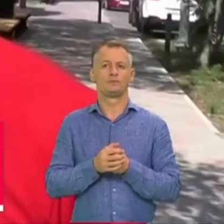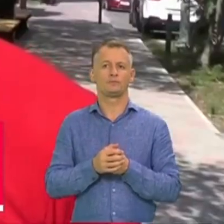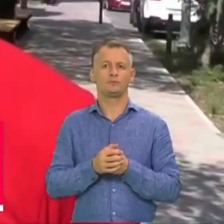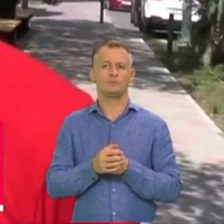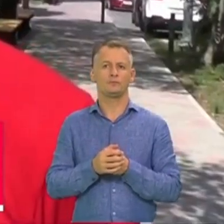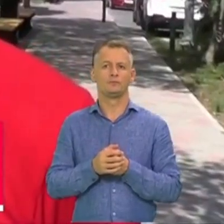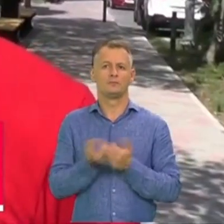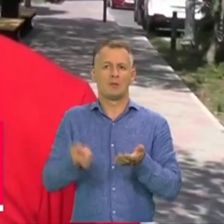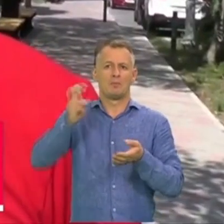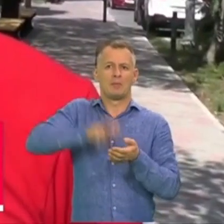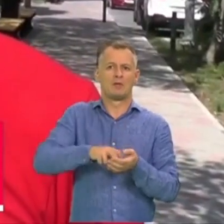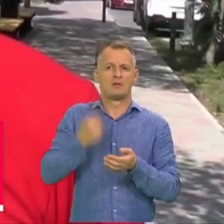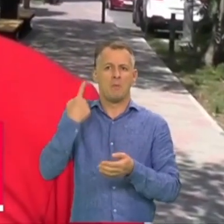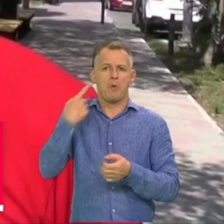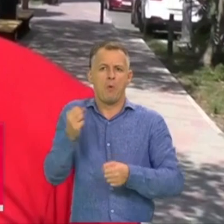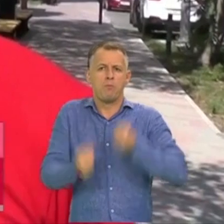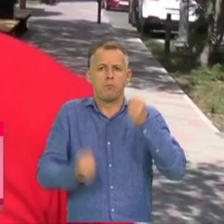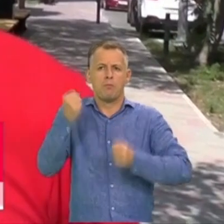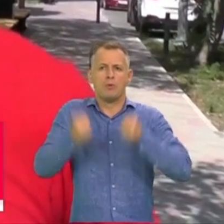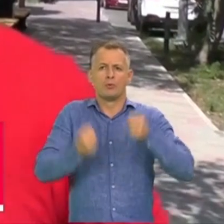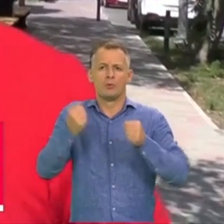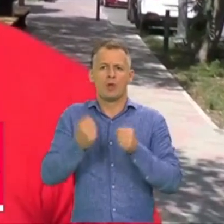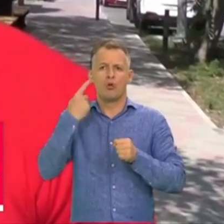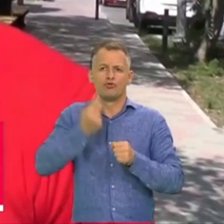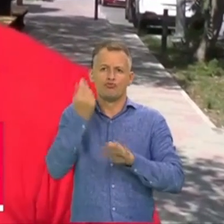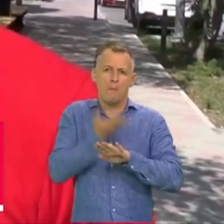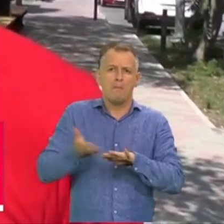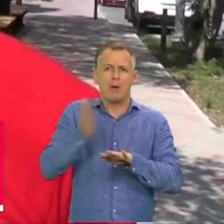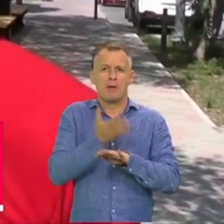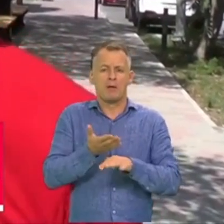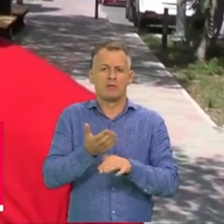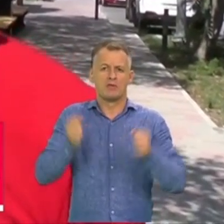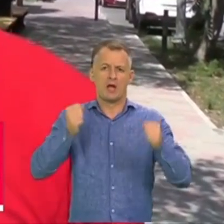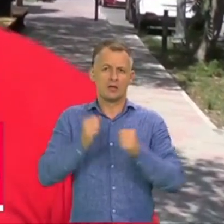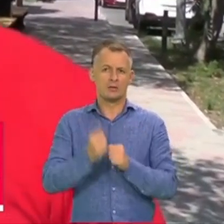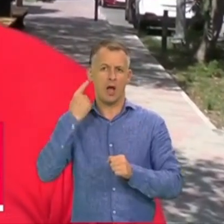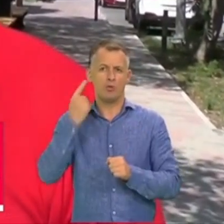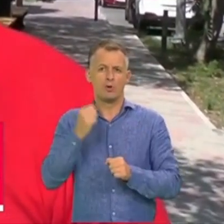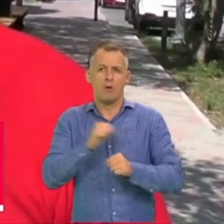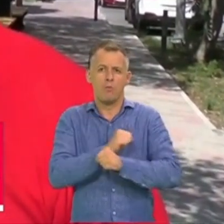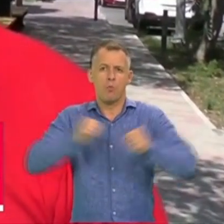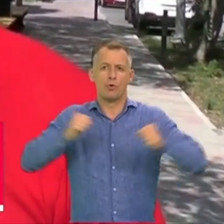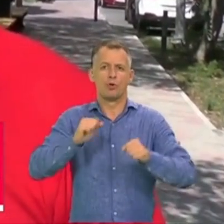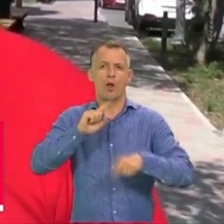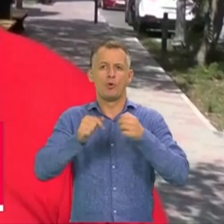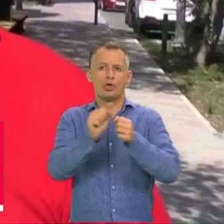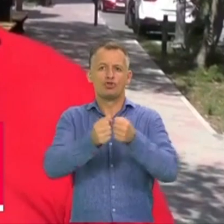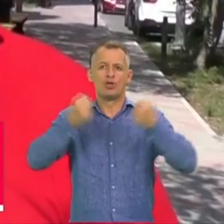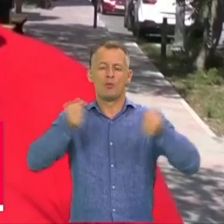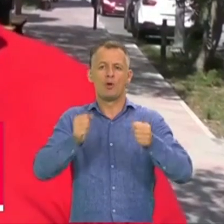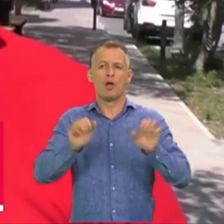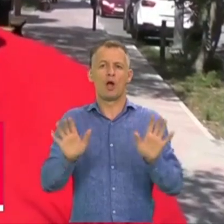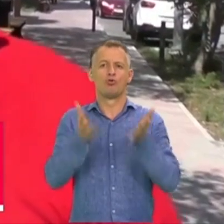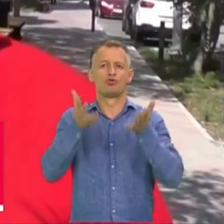Ну, проснулся от громкого такого свиста нарастающего, и потом хлопок такой громкий. Ну, не хлопок, а как прям